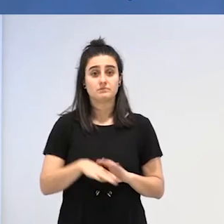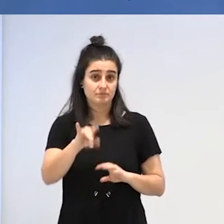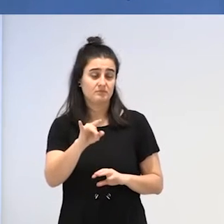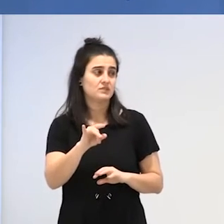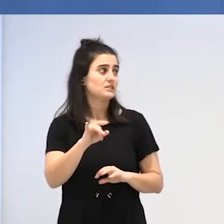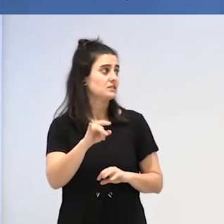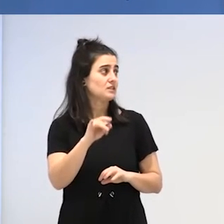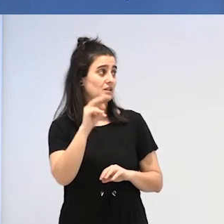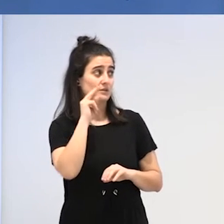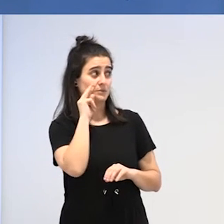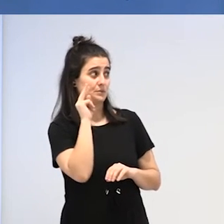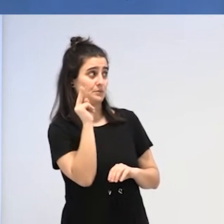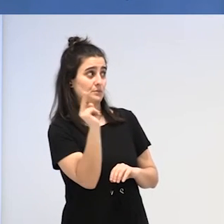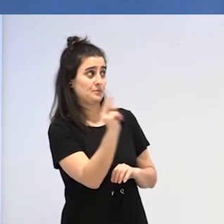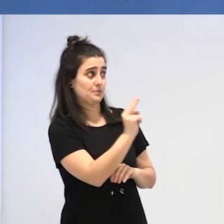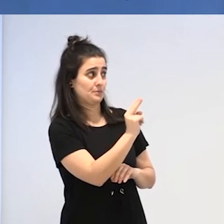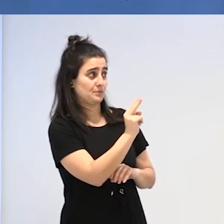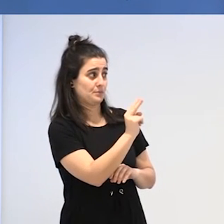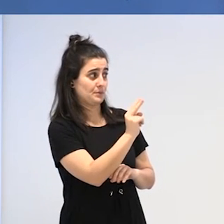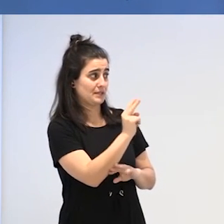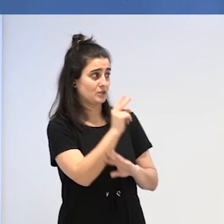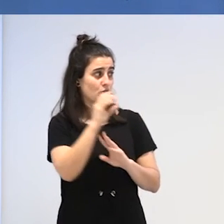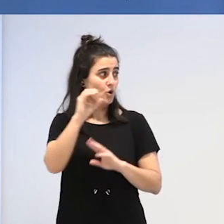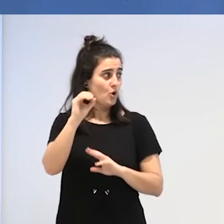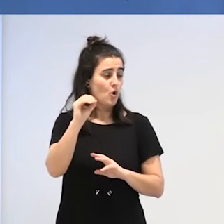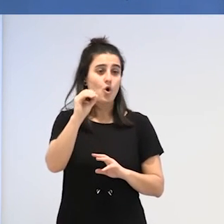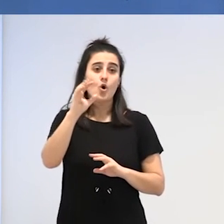hemen ikusten duzuen Octavia Butlerren kasuan